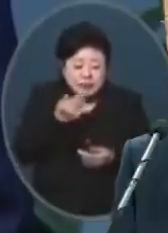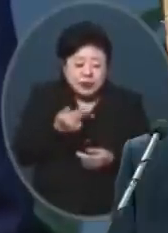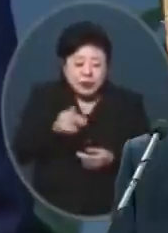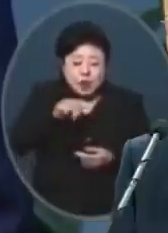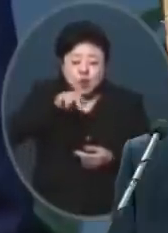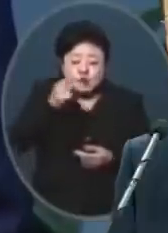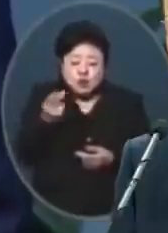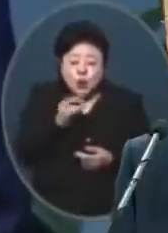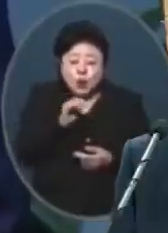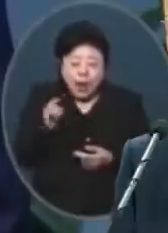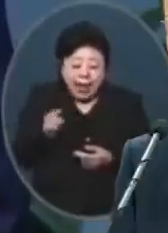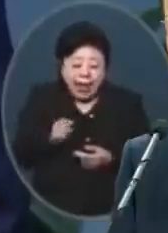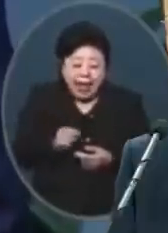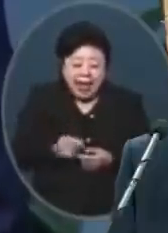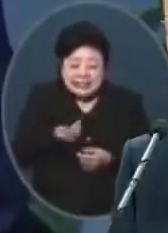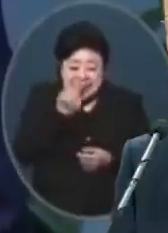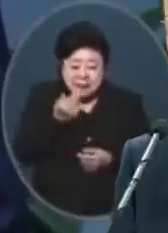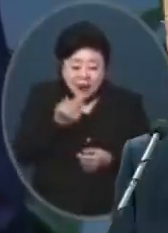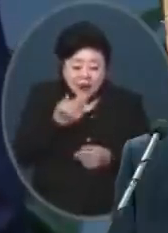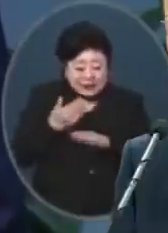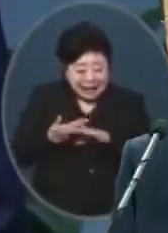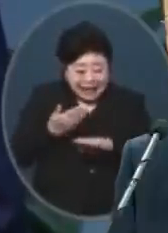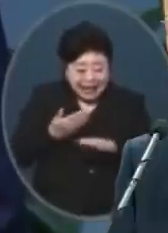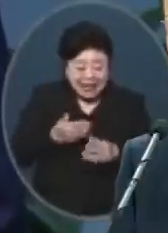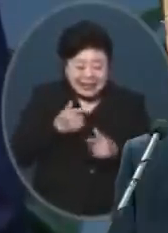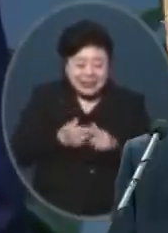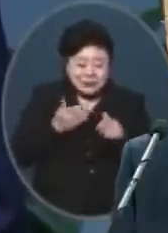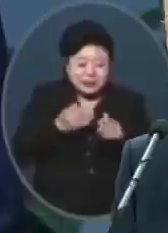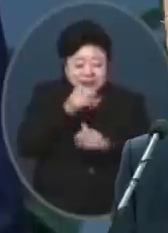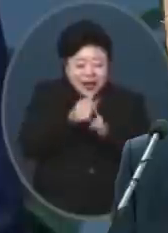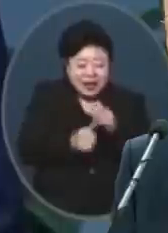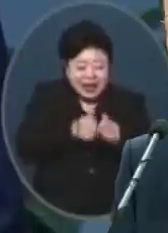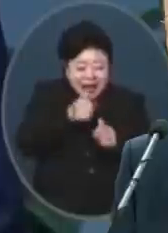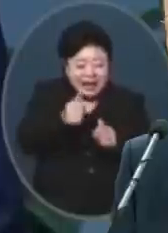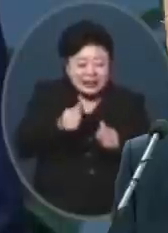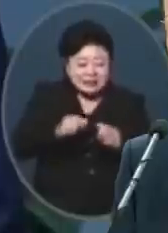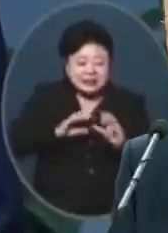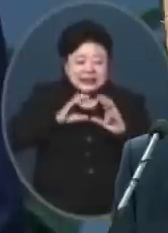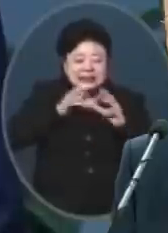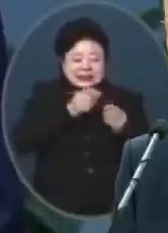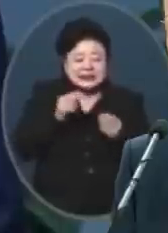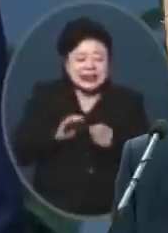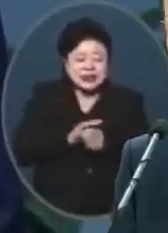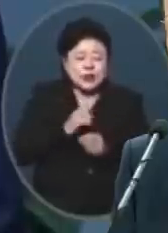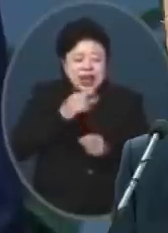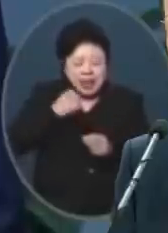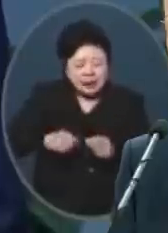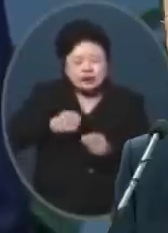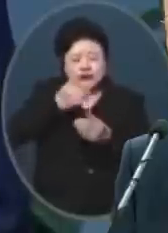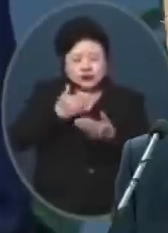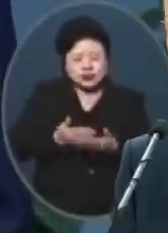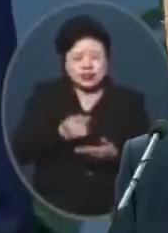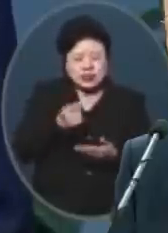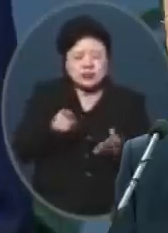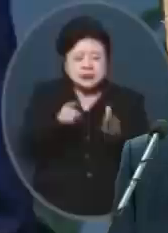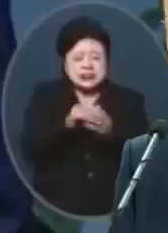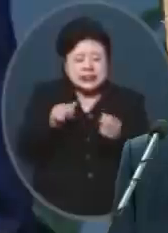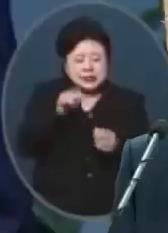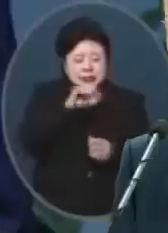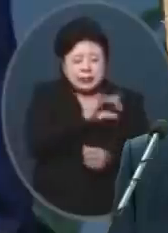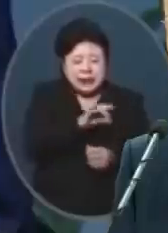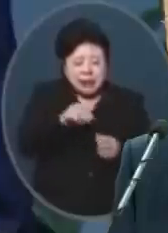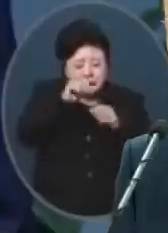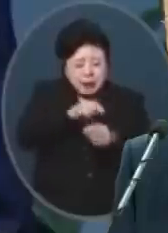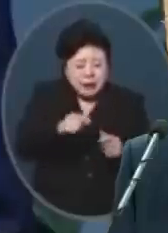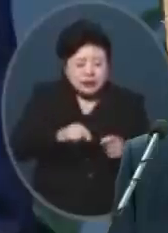생명을 가지고 예수님께서 하나님이 세상을 지금 사랑하사 독생자를 주셨으니 누구든지